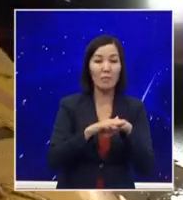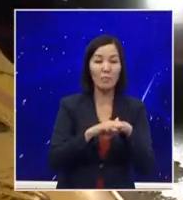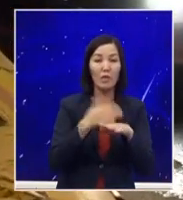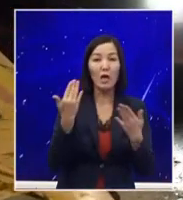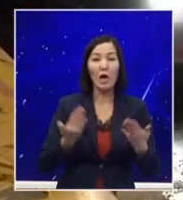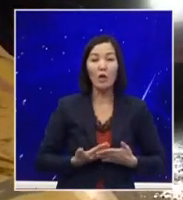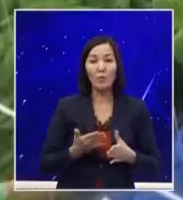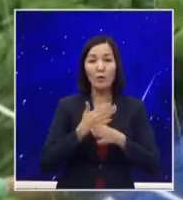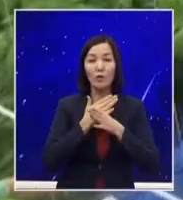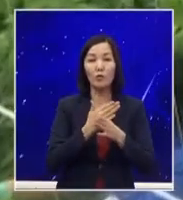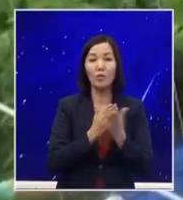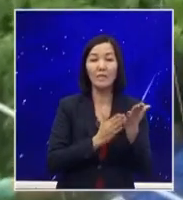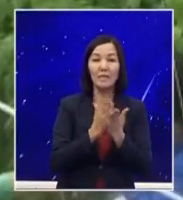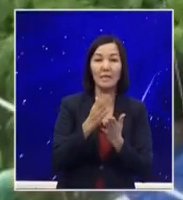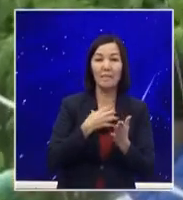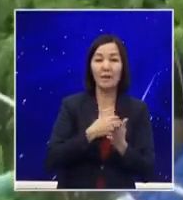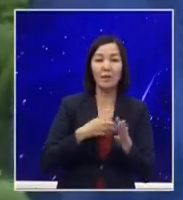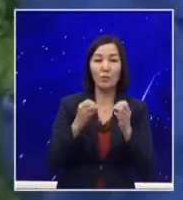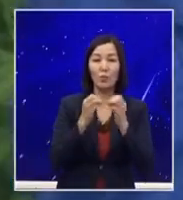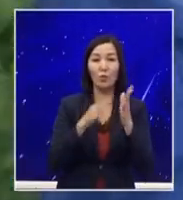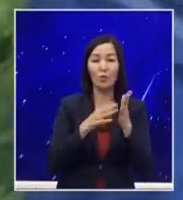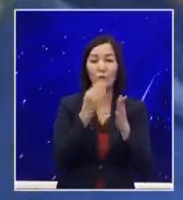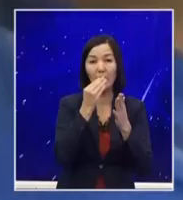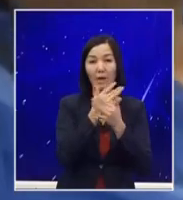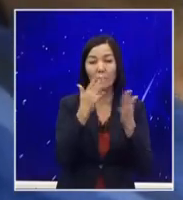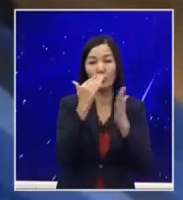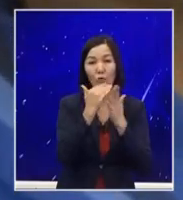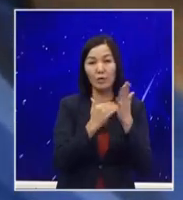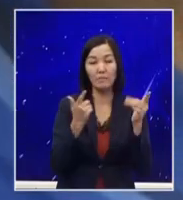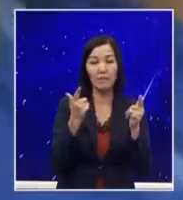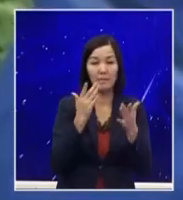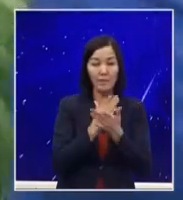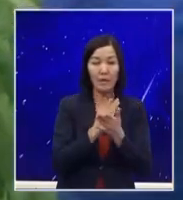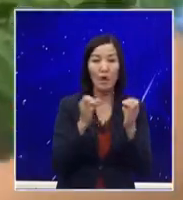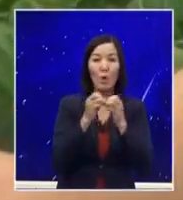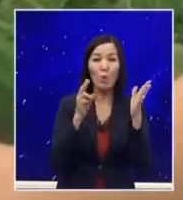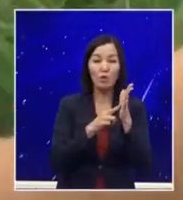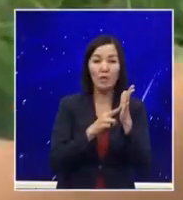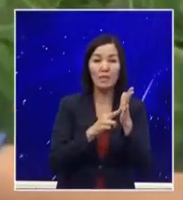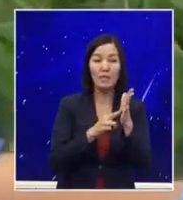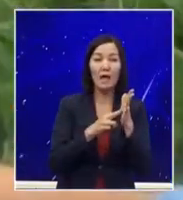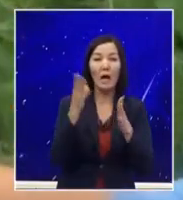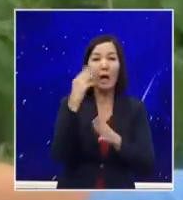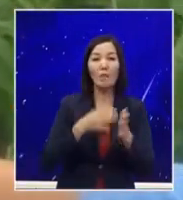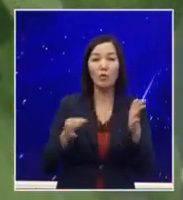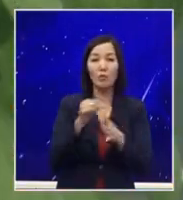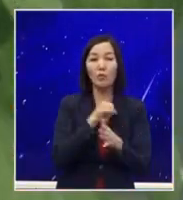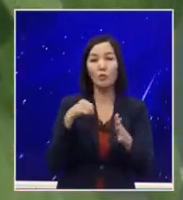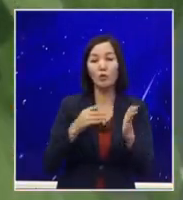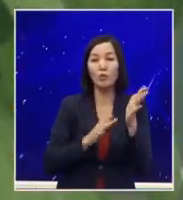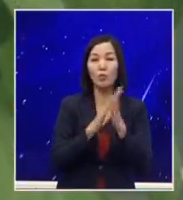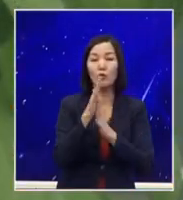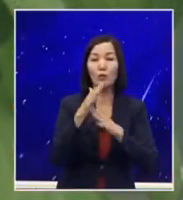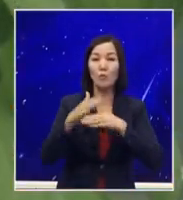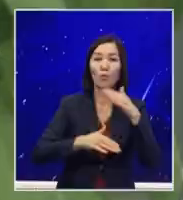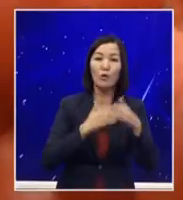Әлеуметтік тұрғыда стратегиялық маңызды 19 түрлі азық түлік тізбесі бар. Оның 17-сін Жетісу жұрты өзі өсіріп, өндіріп